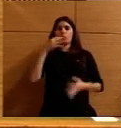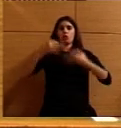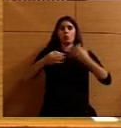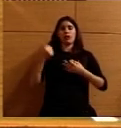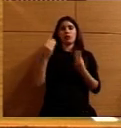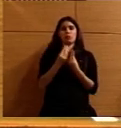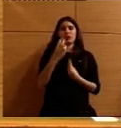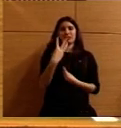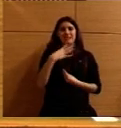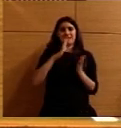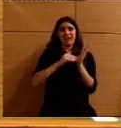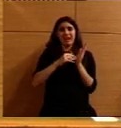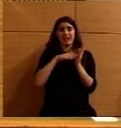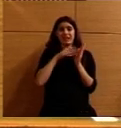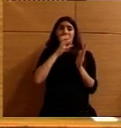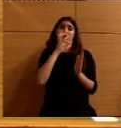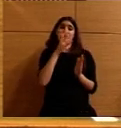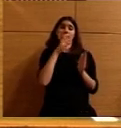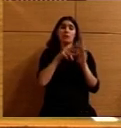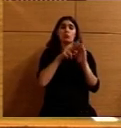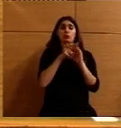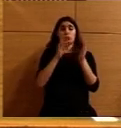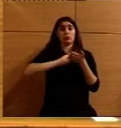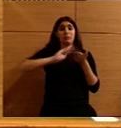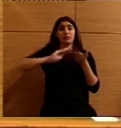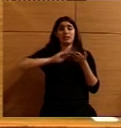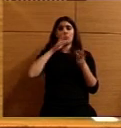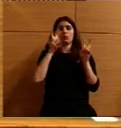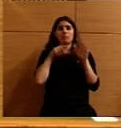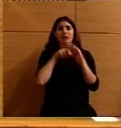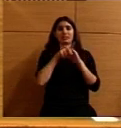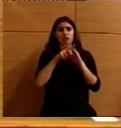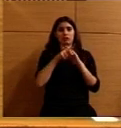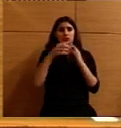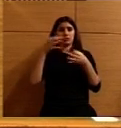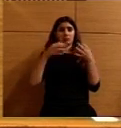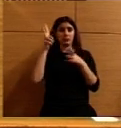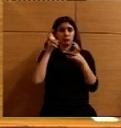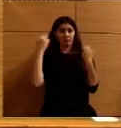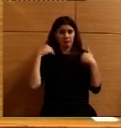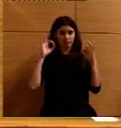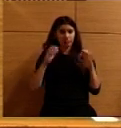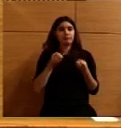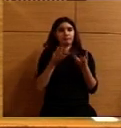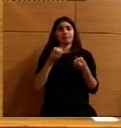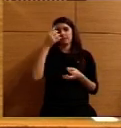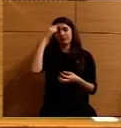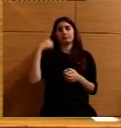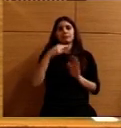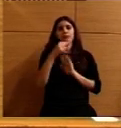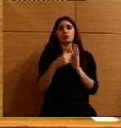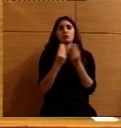3 de València en els recursos contenciosos administratius en matèria de gestió tributària. Donem compte. Punt número